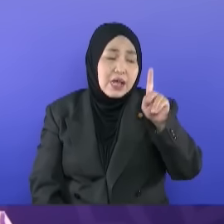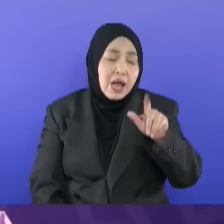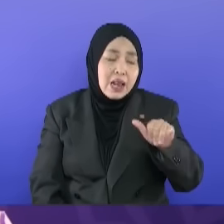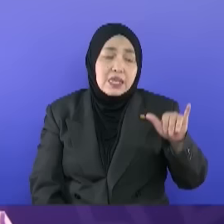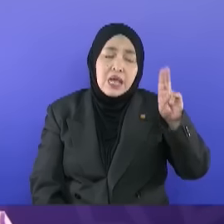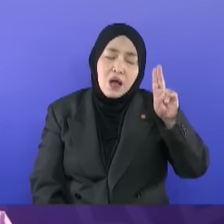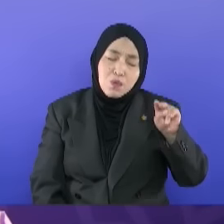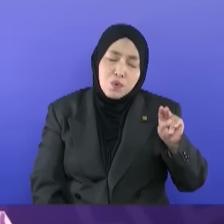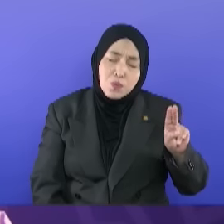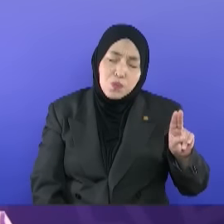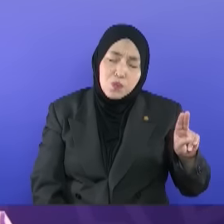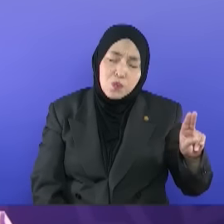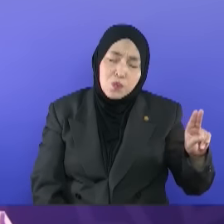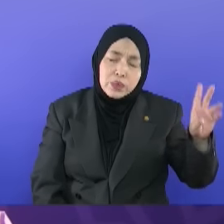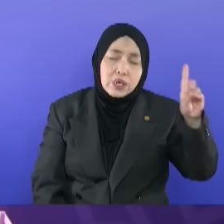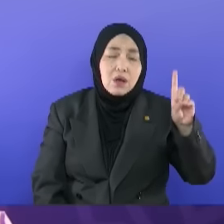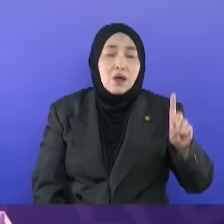yahud.